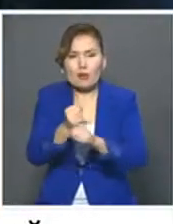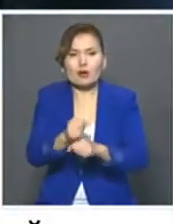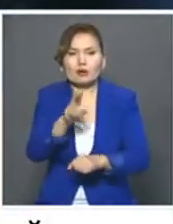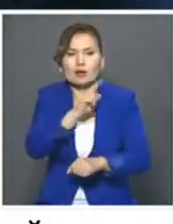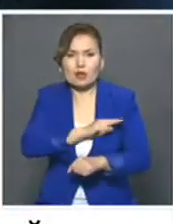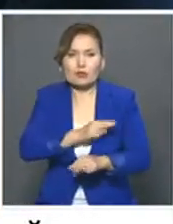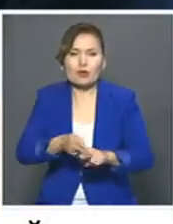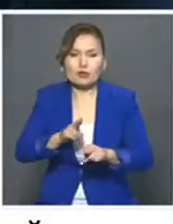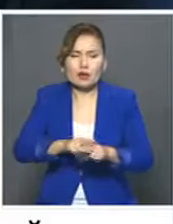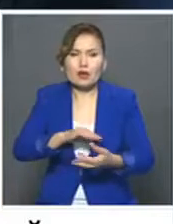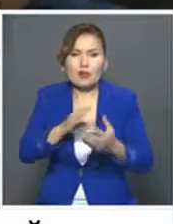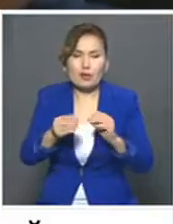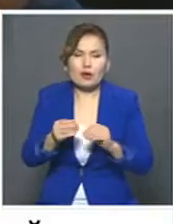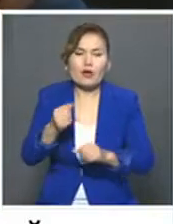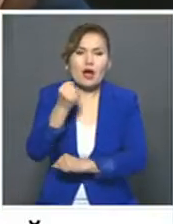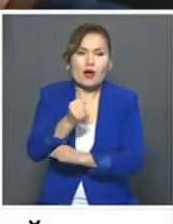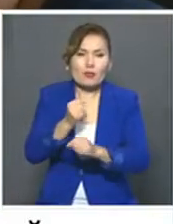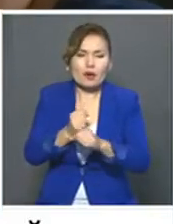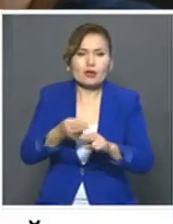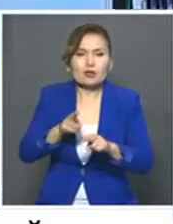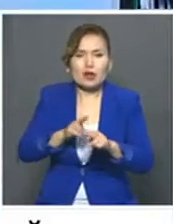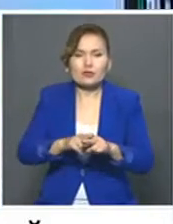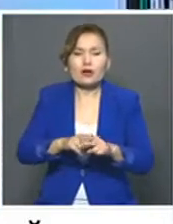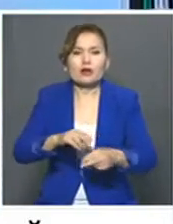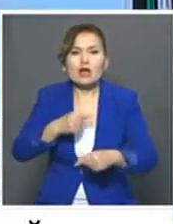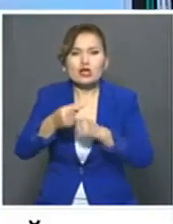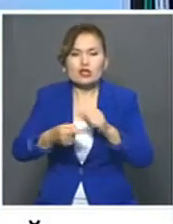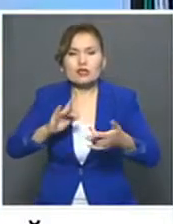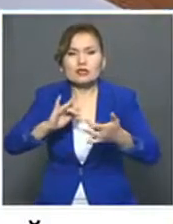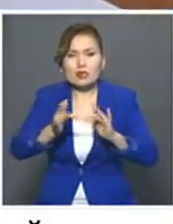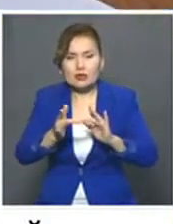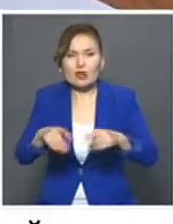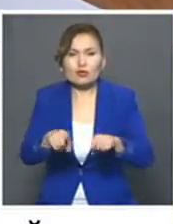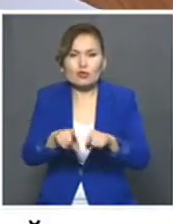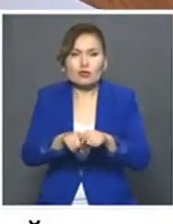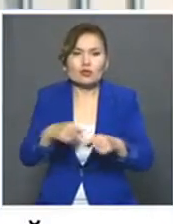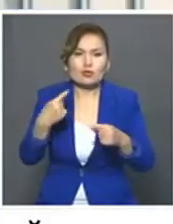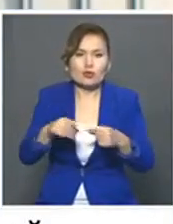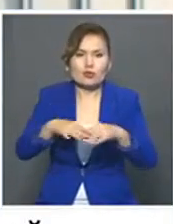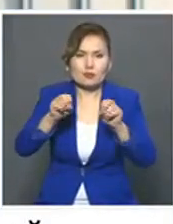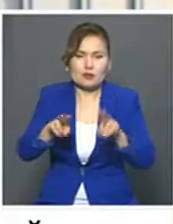ауыстырылған. Әлі де тек қызметкерлерден басқасын үйден қызмет көрсетуге алмастыруды жоспарлап отыр.